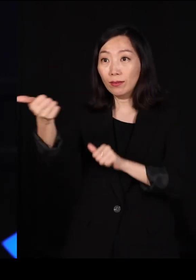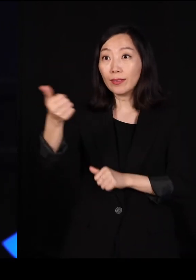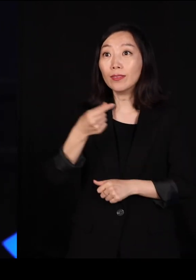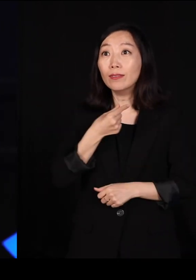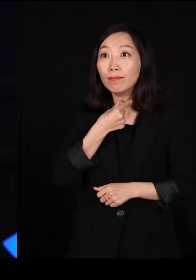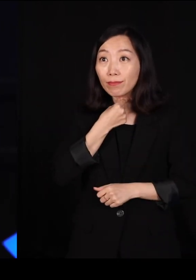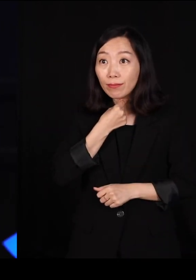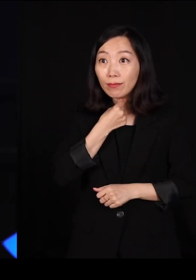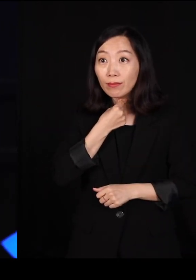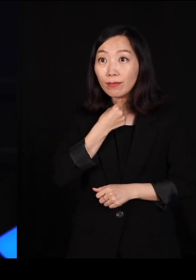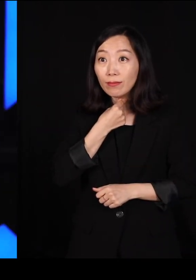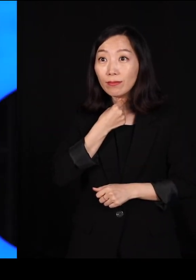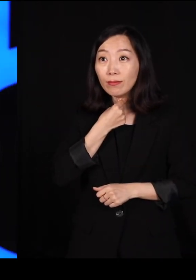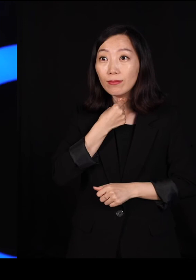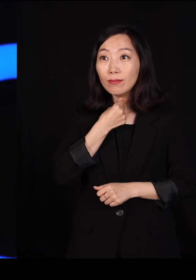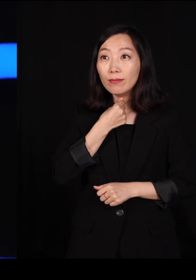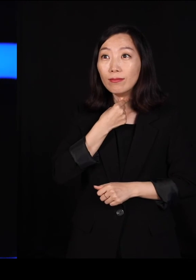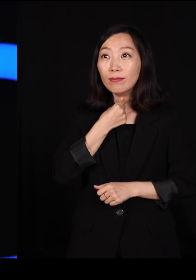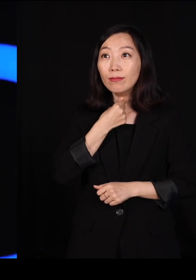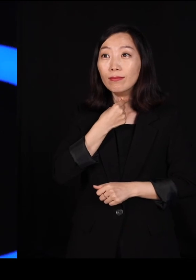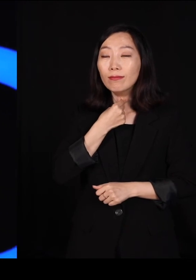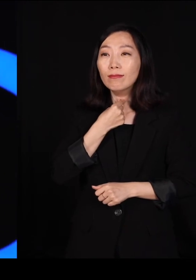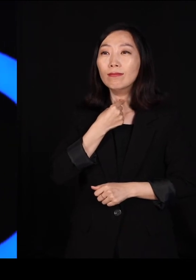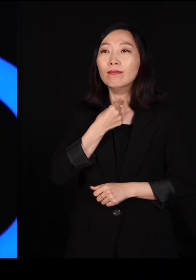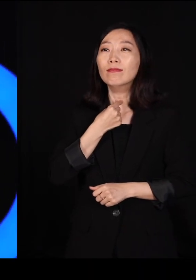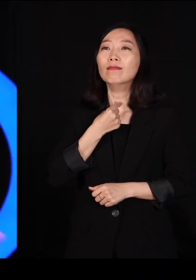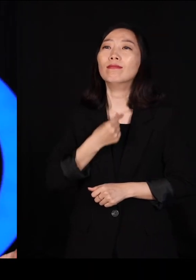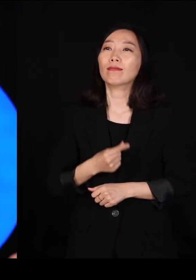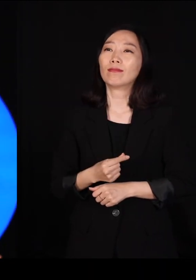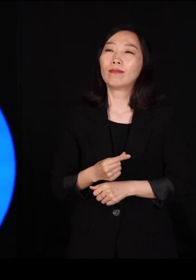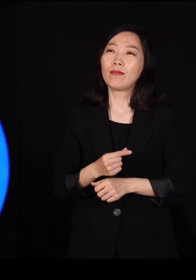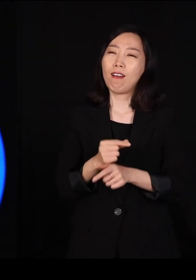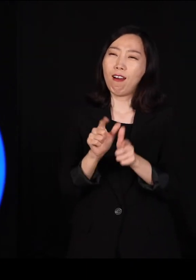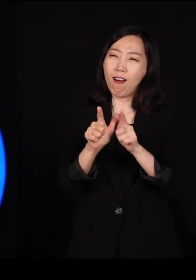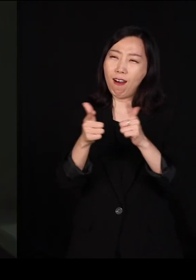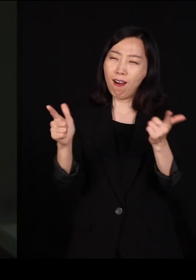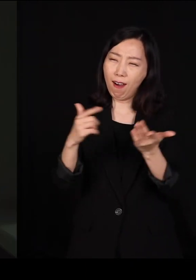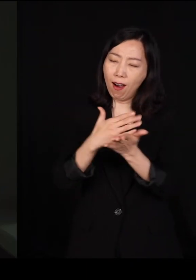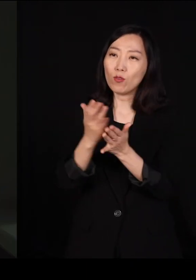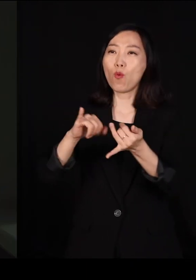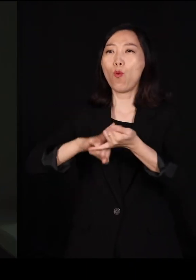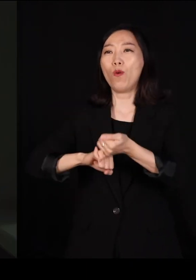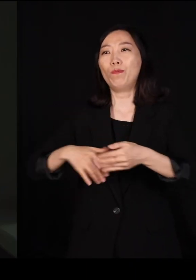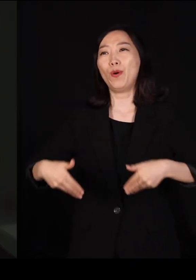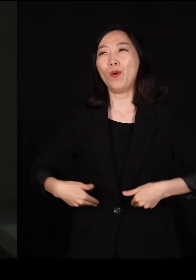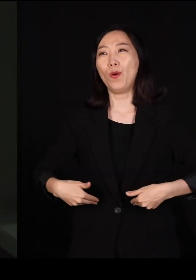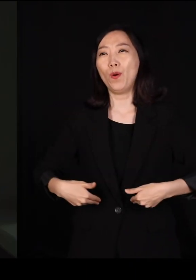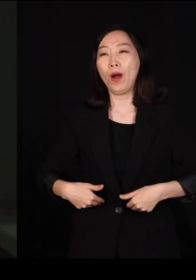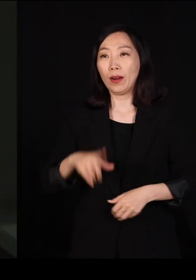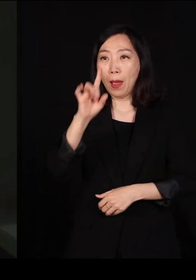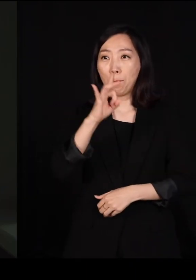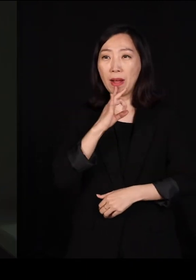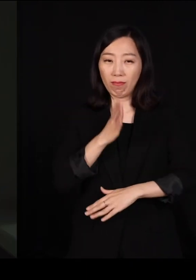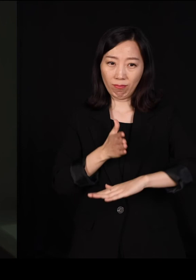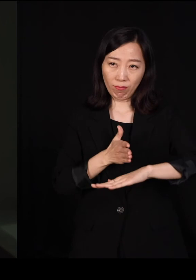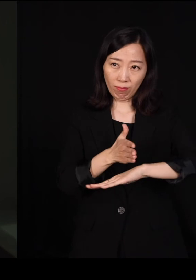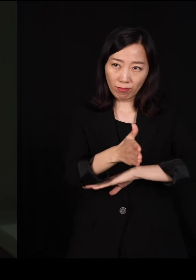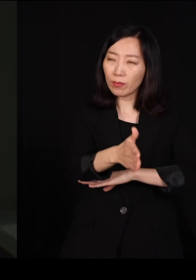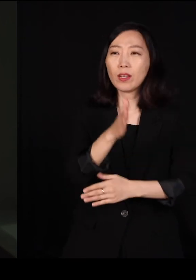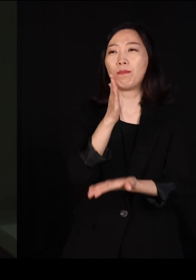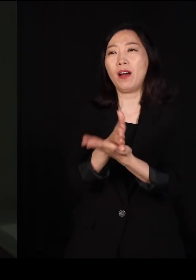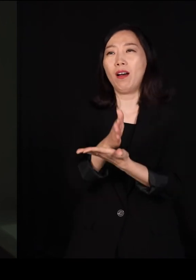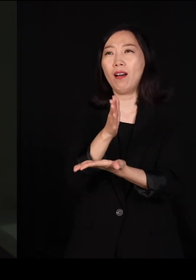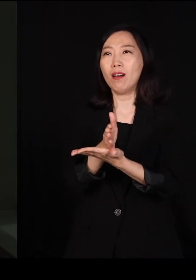앞두고 있는 많은 시련을 극복하려면 다양해야 돼요. 한 가지만 하면 안